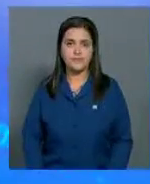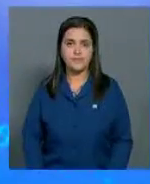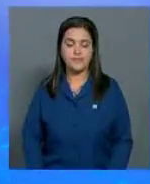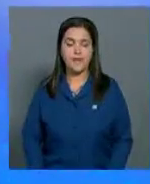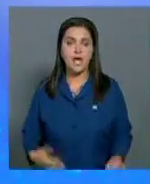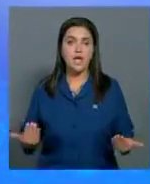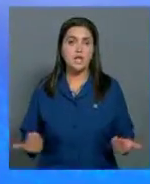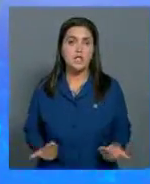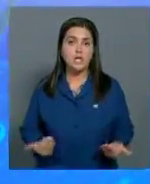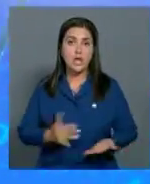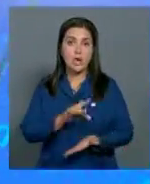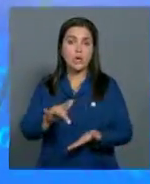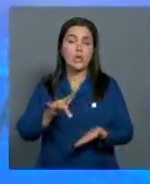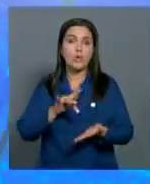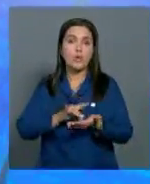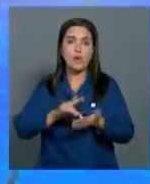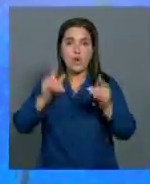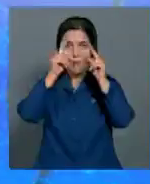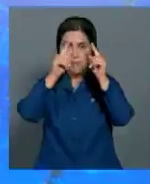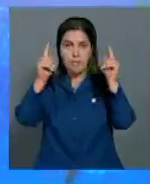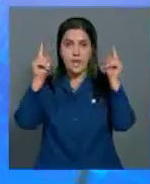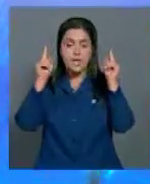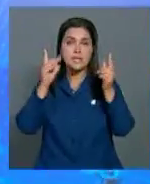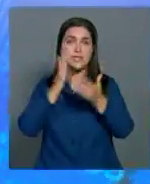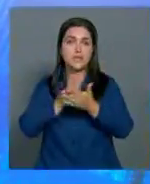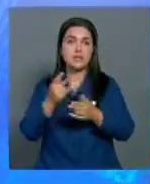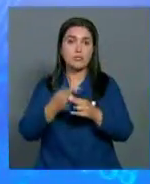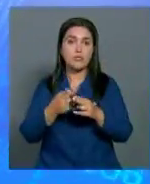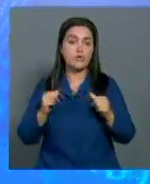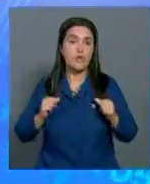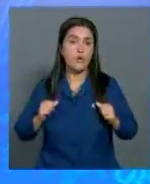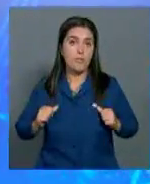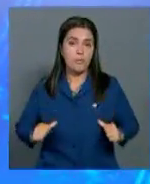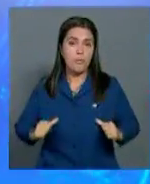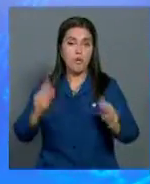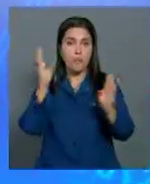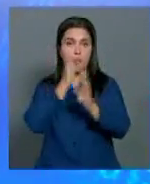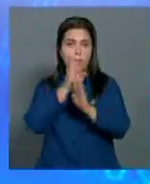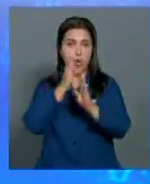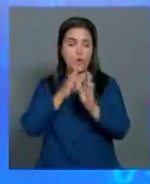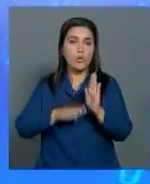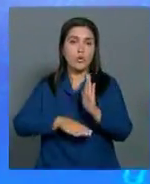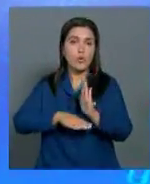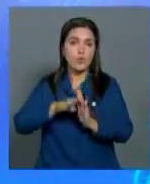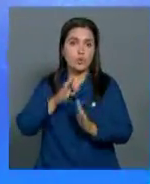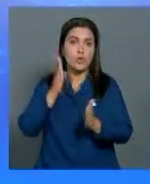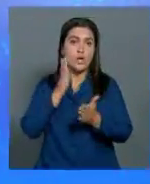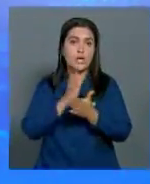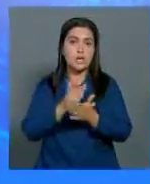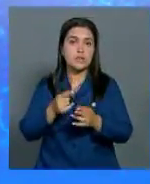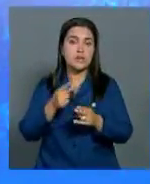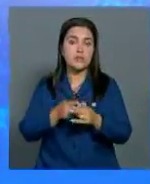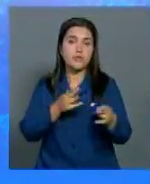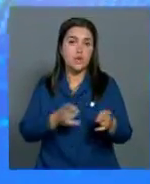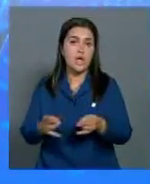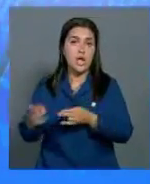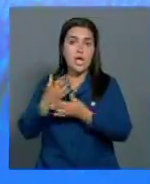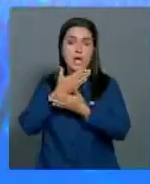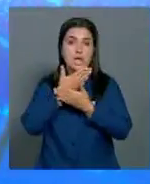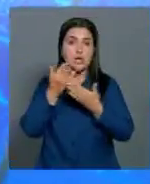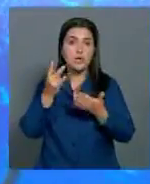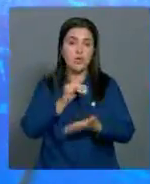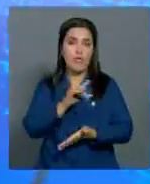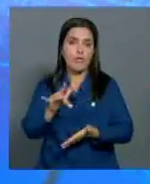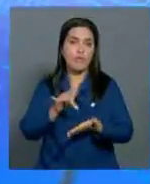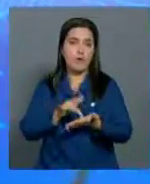Жители штатов на юго-востоке Мексики могут вздохнуть спокойно. Сильнейший ураган Франклин, пришедший в страну накануне, миновал. Жертв нет, но многие здания в